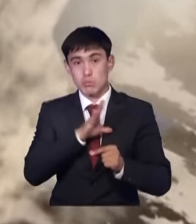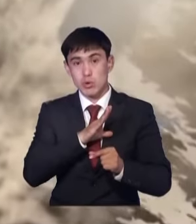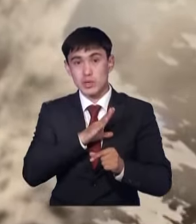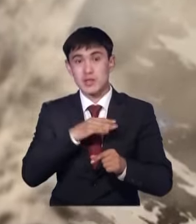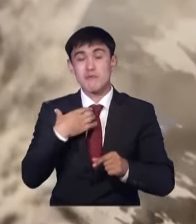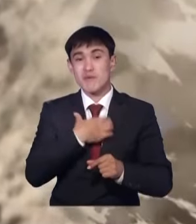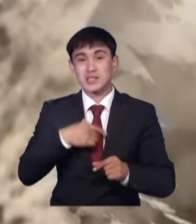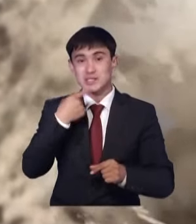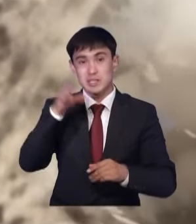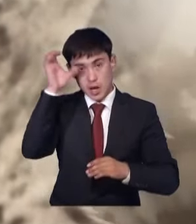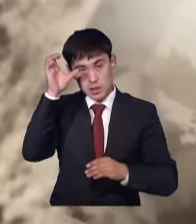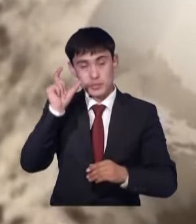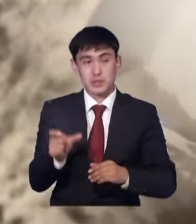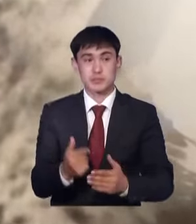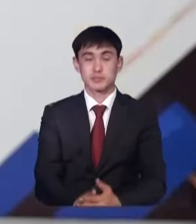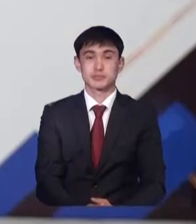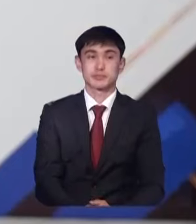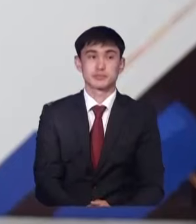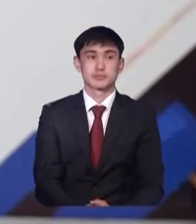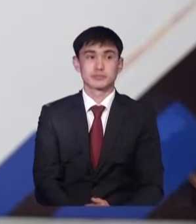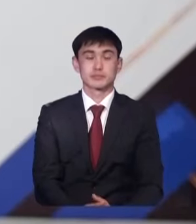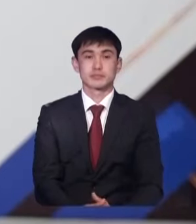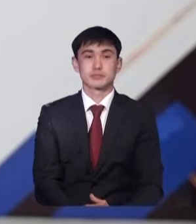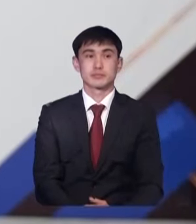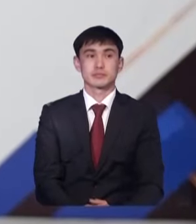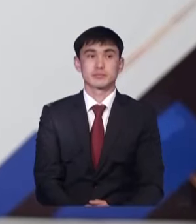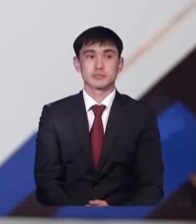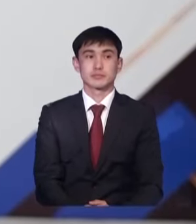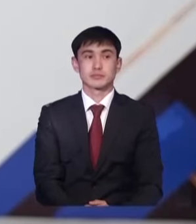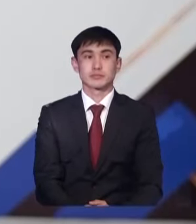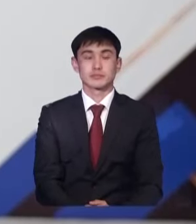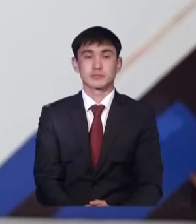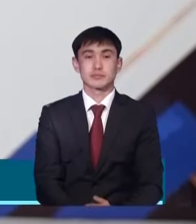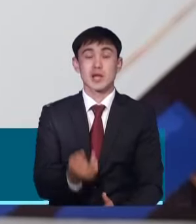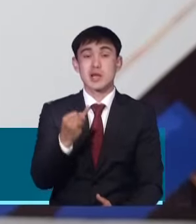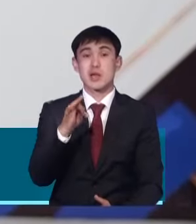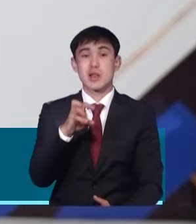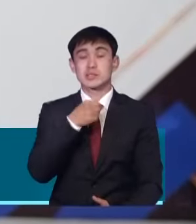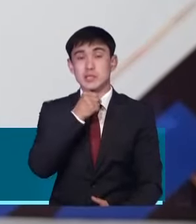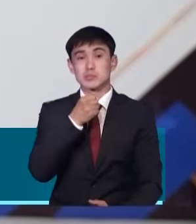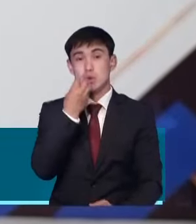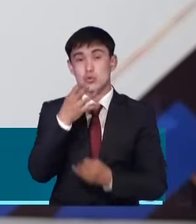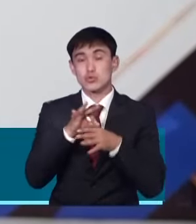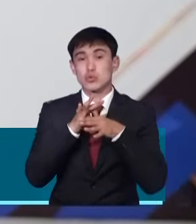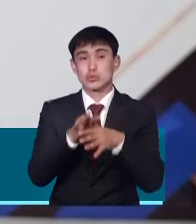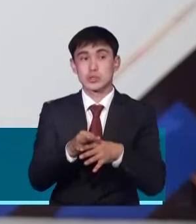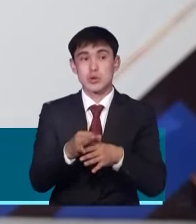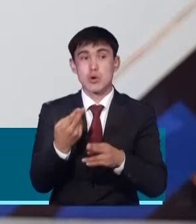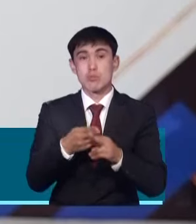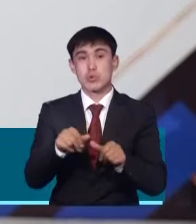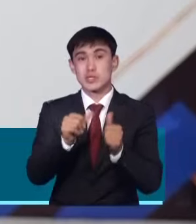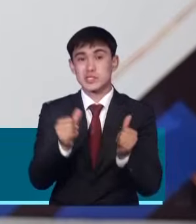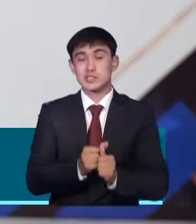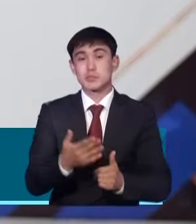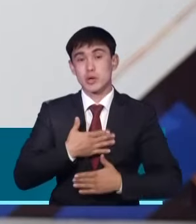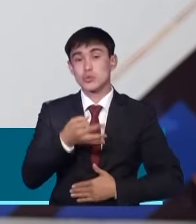қолдану маңызды дейді ғалымдардың бірі. Ілияс атамыздың ескерткішіне гүл шоғын қойдық. Бұл ескерткіш маған ұнайтыны,